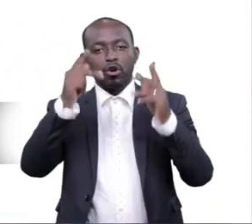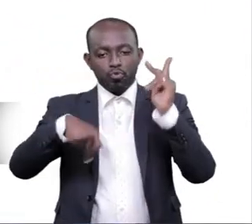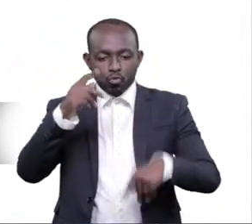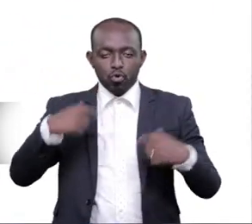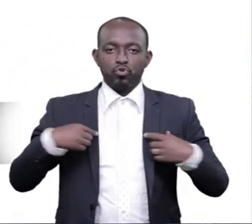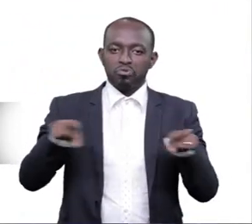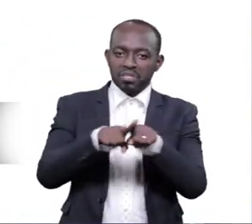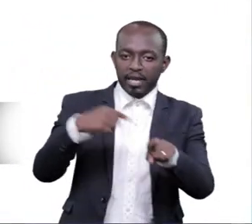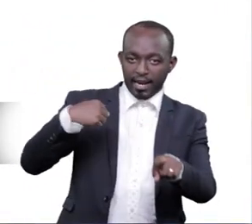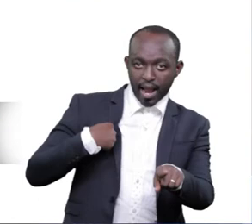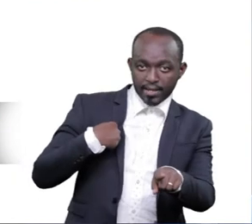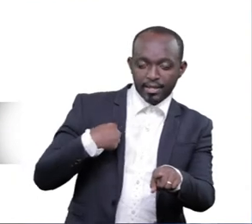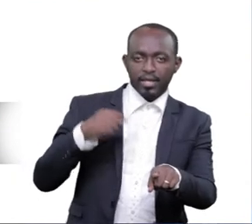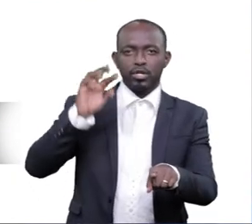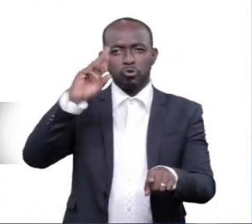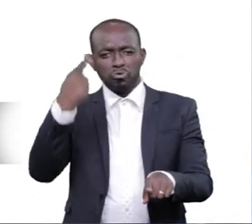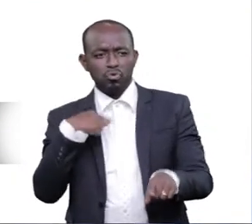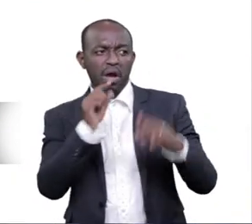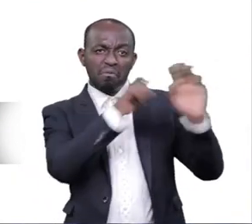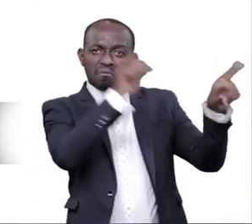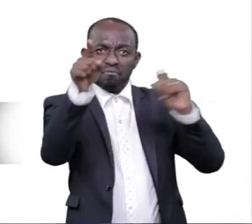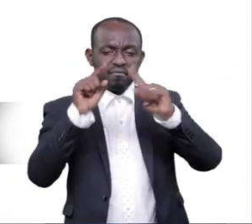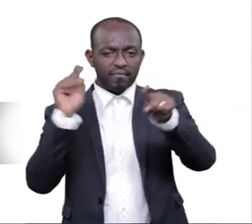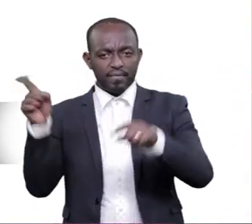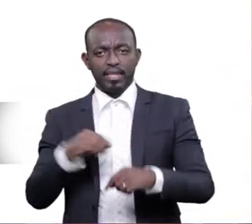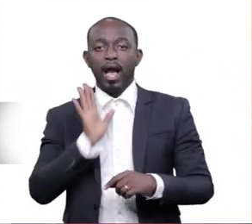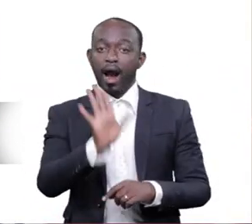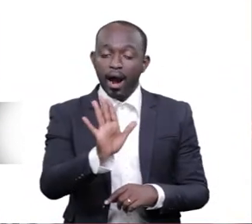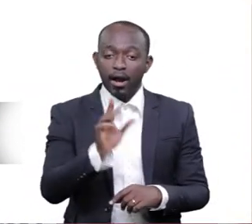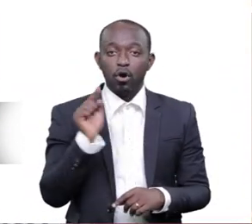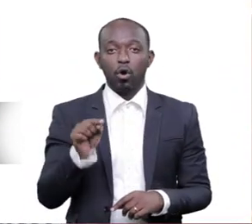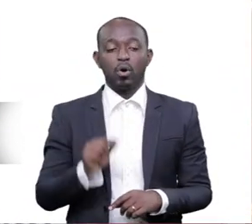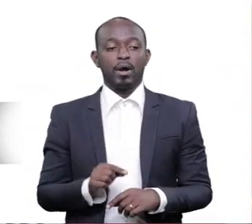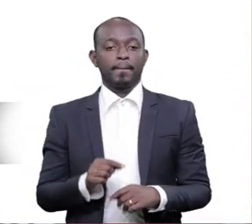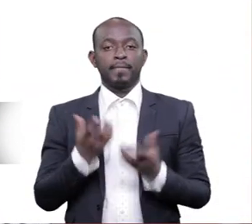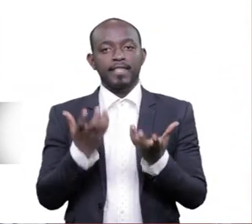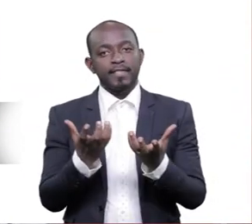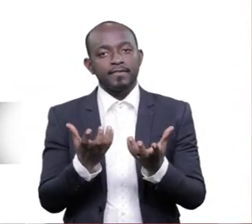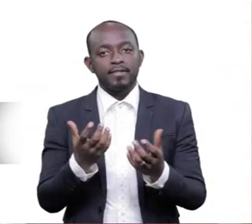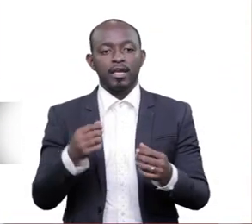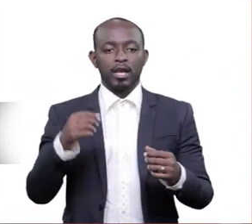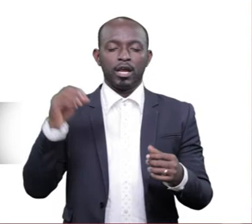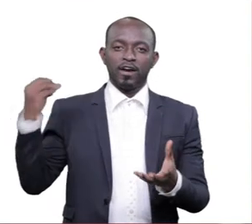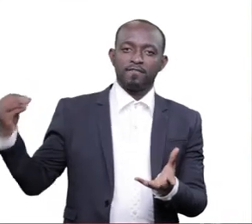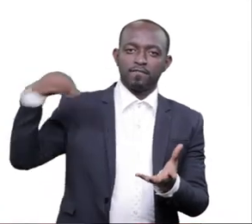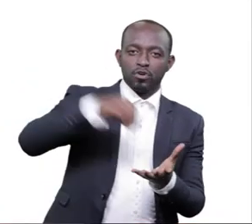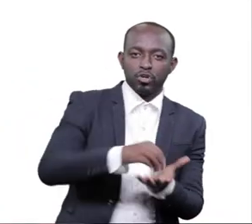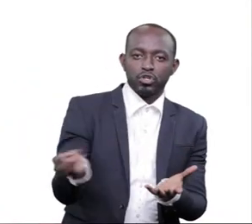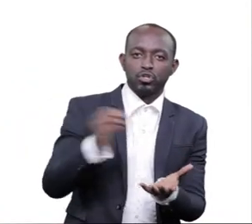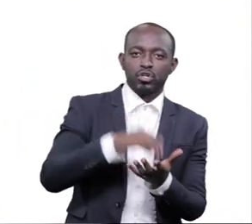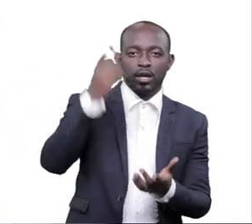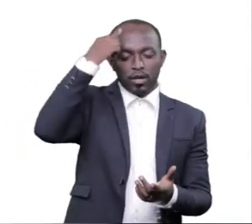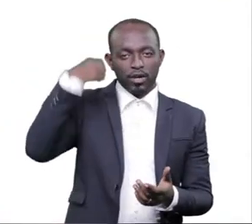kimwe n'undi wari we wese kandi ko afite umusanzu we ku gihugu mu kugiteza imbere.